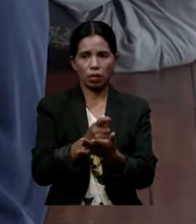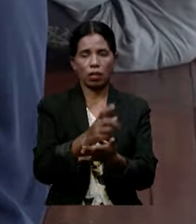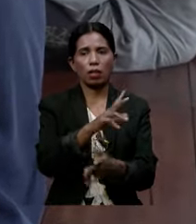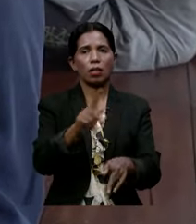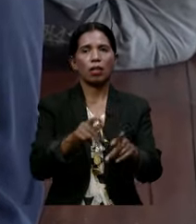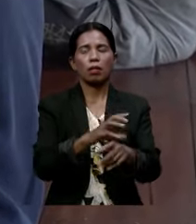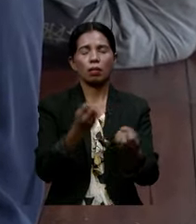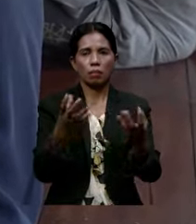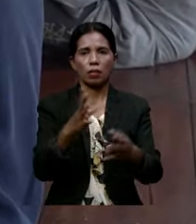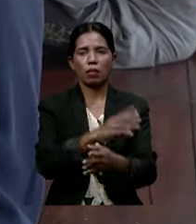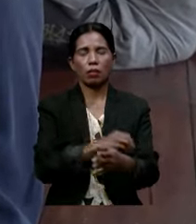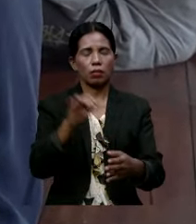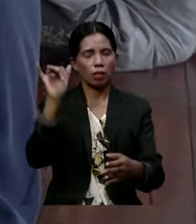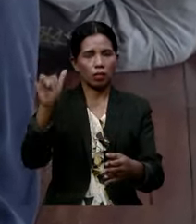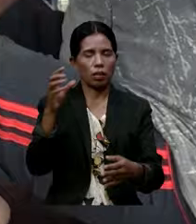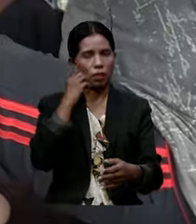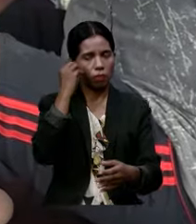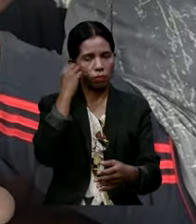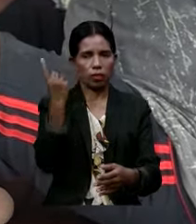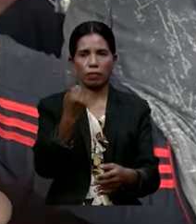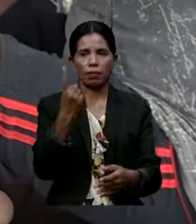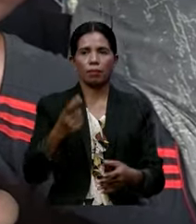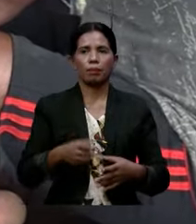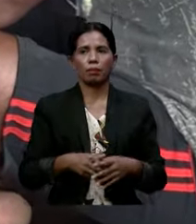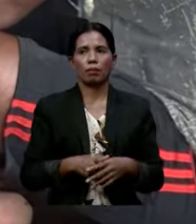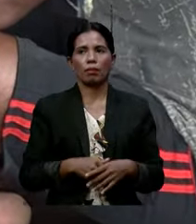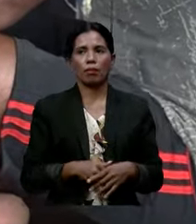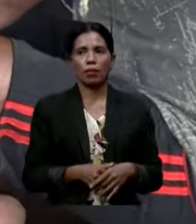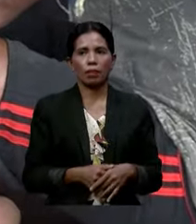sirane barakliu iha umadet. Felicia Fonseca, David Gonçalves, Yemen.